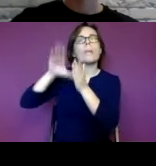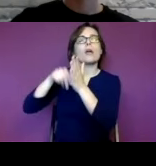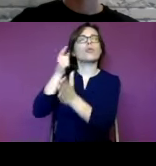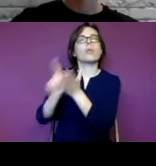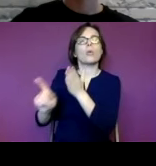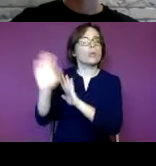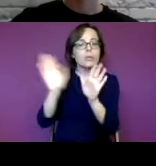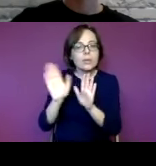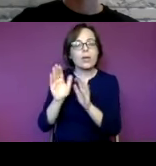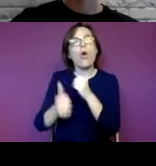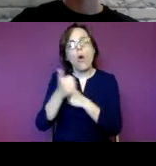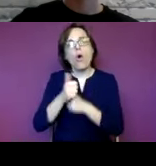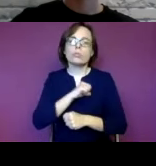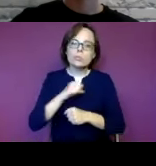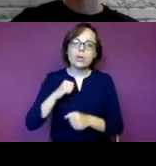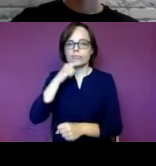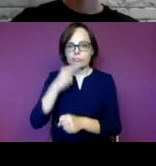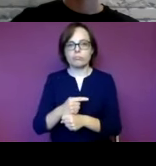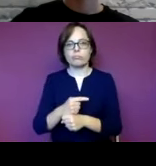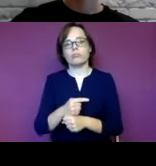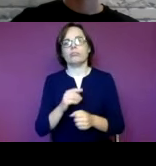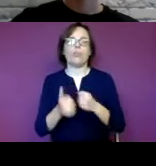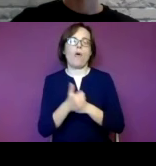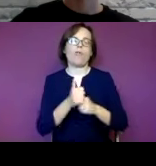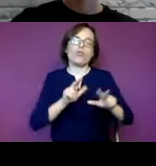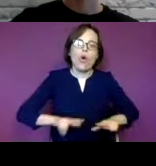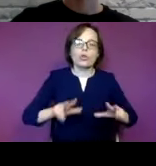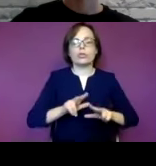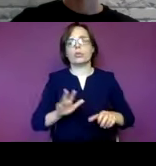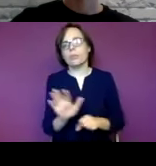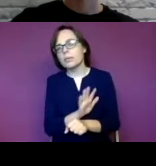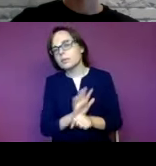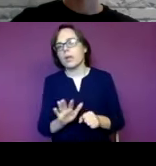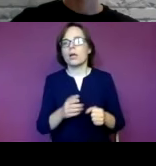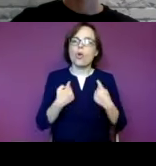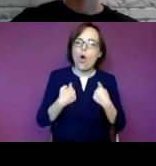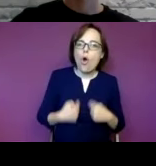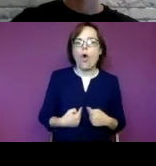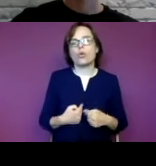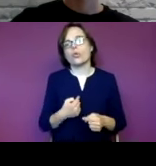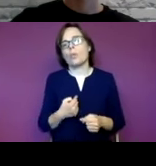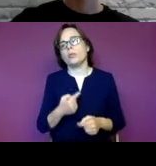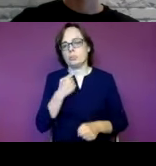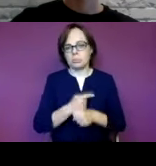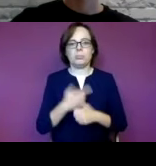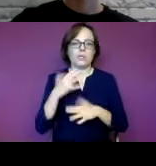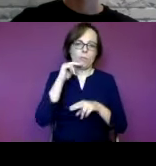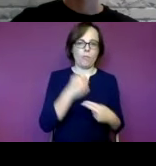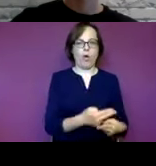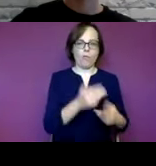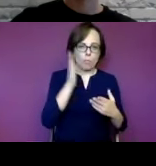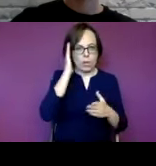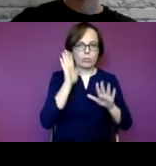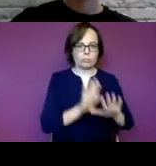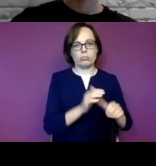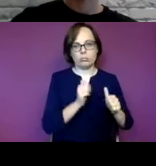że decydują się, czy ze względów rodzinnych, osobistych, biznesowych, bardzo różnych, na to, żeby na wieś wrócić. I mam takie